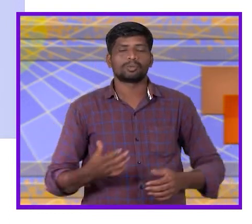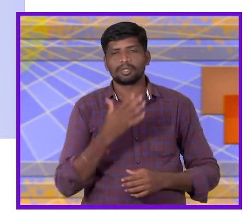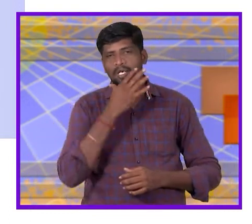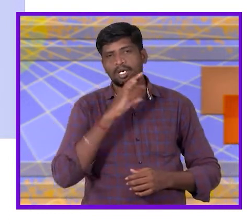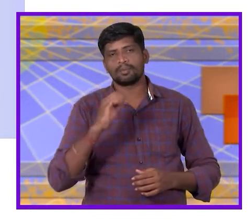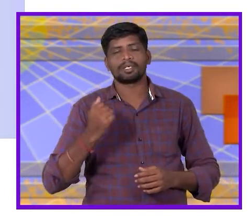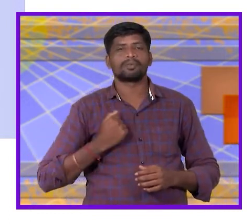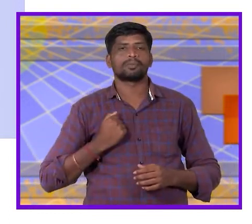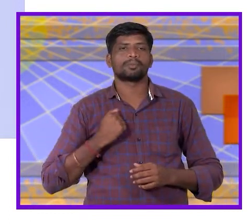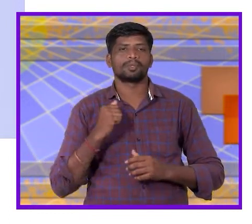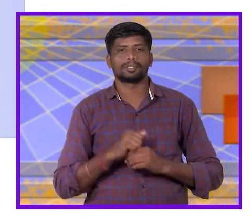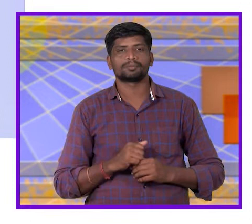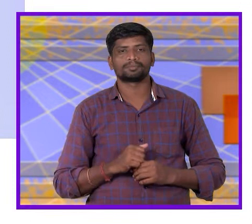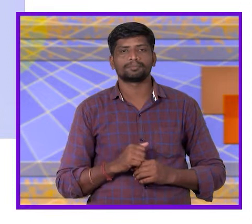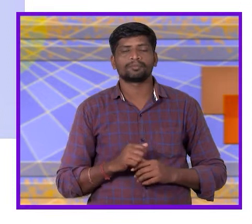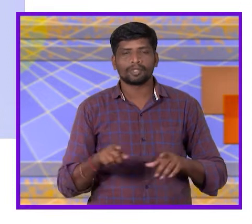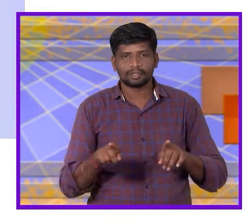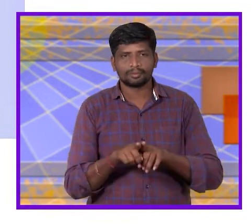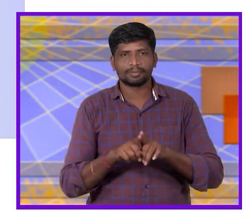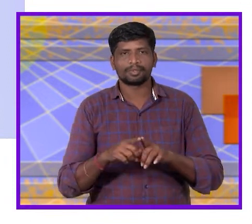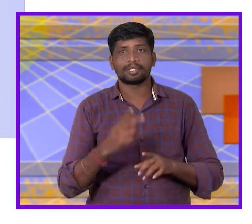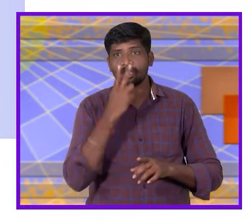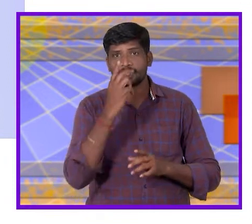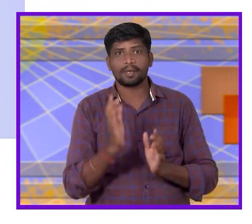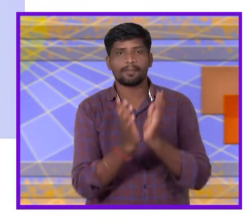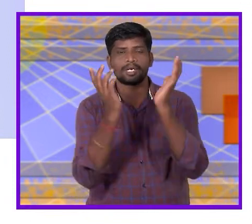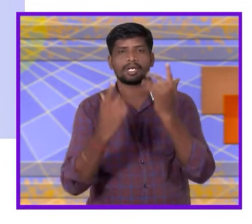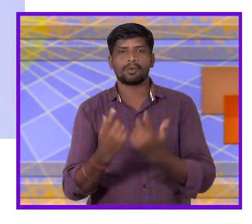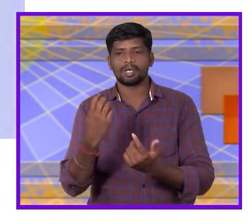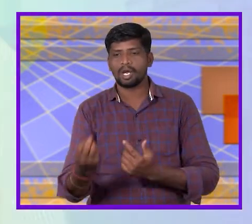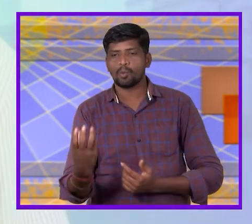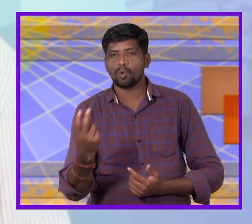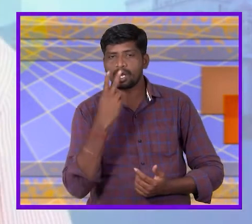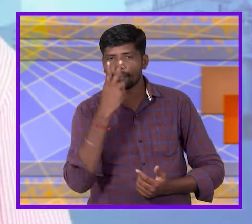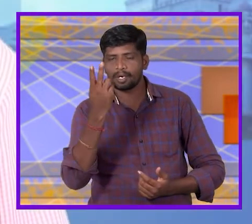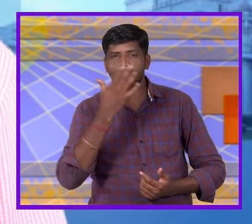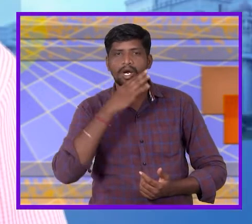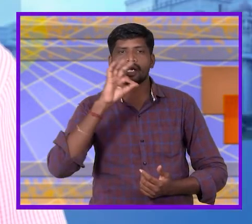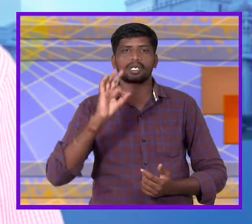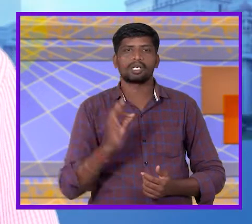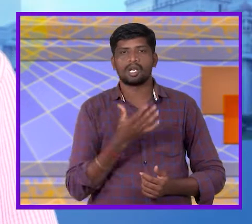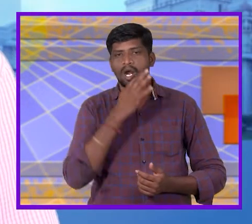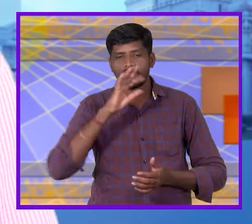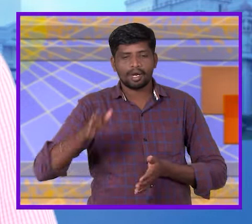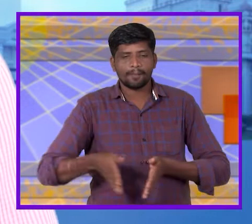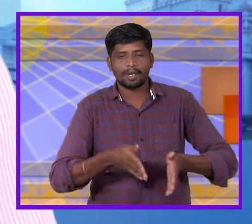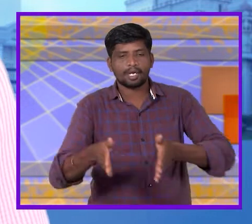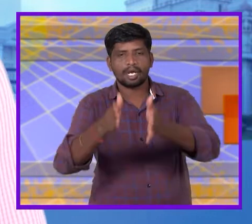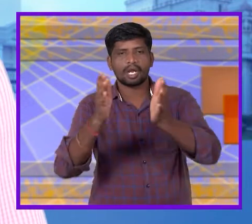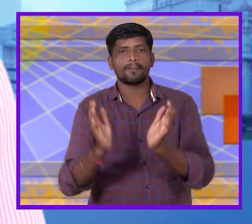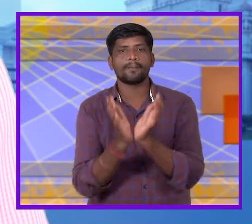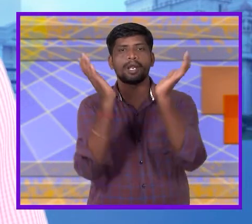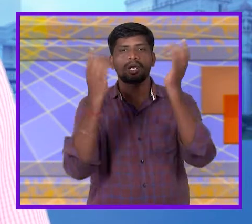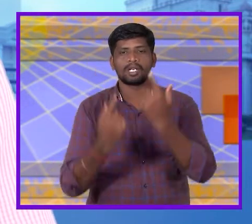எல்லோருக்கும் பிடித்தமான ஒன்று தான். அது மாதிரி இயற்கை அழகை ரசிப்பது, என்ன அழகான ஆறுகள், ஏரிகள், மரஞ்செடி